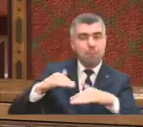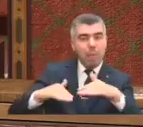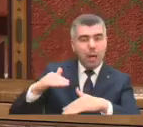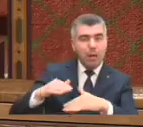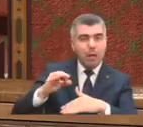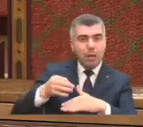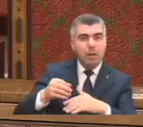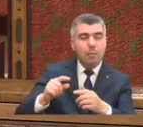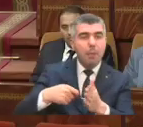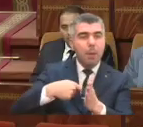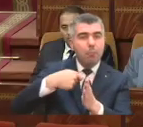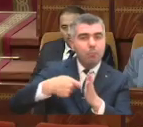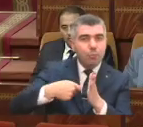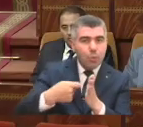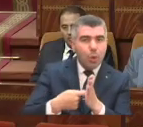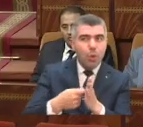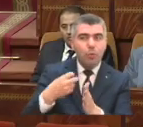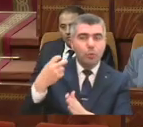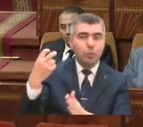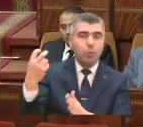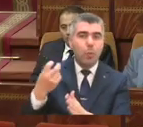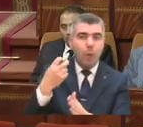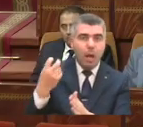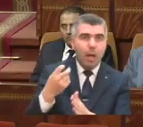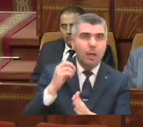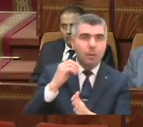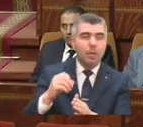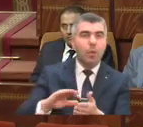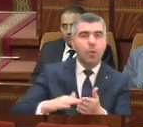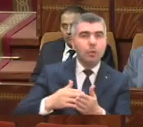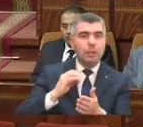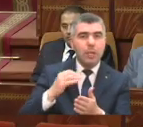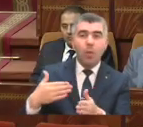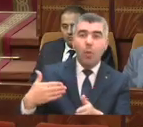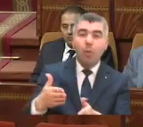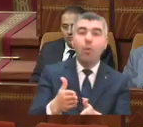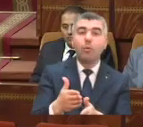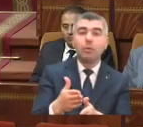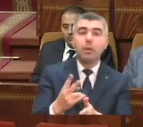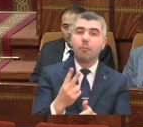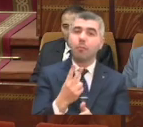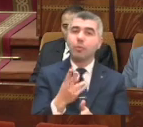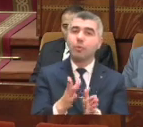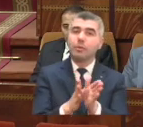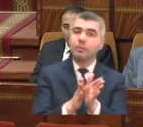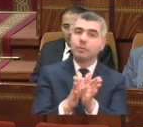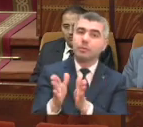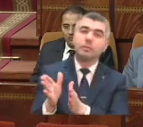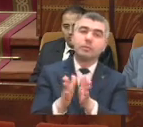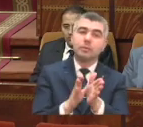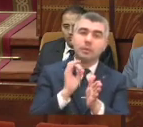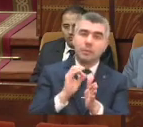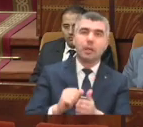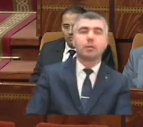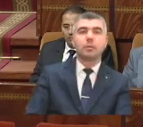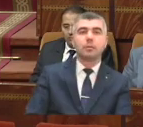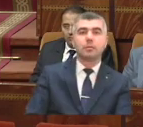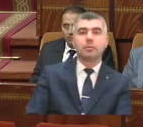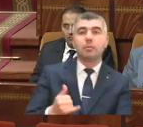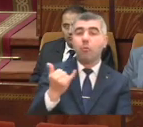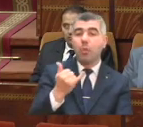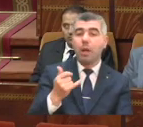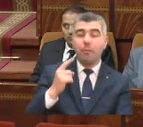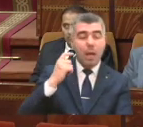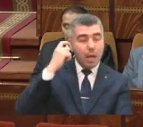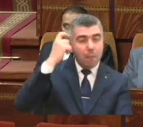على المشاريع ذات الطابع السياحي، وكذلك بالنسبة للثروة السمكية اللي كتزخر بها بلادنا. لذا يجب